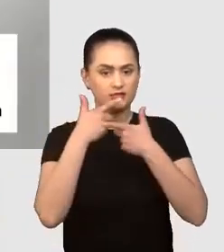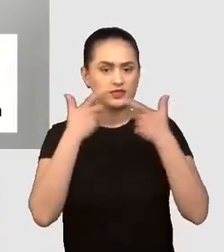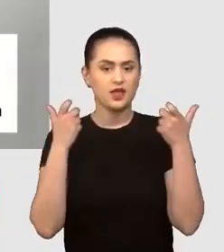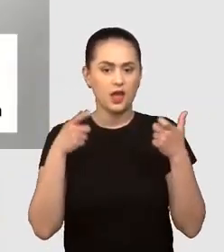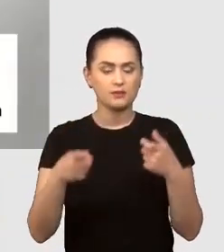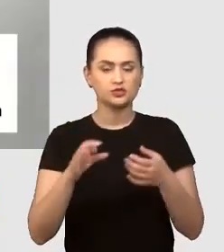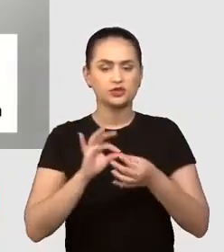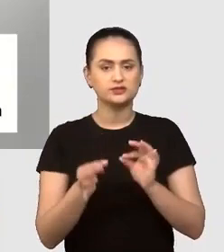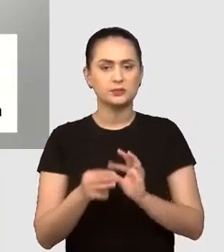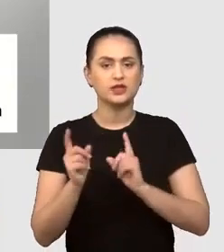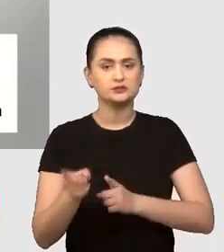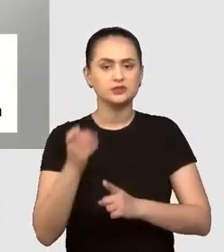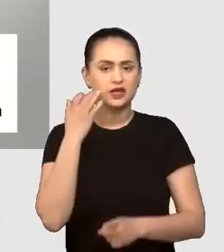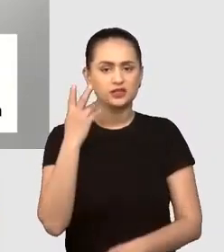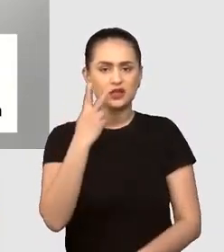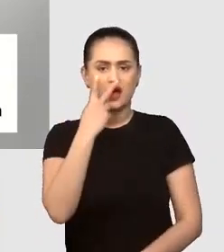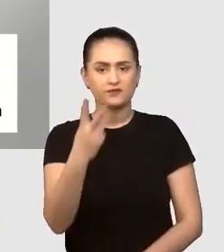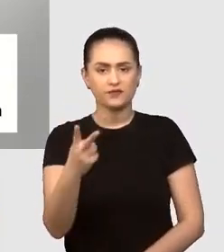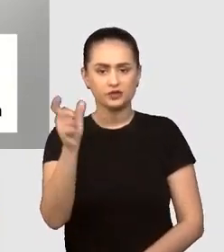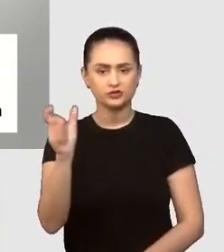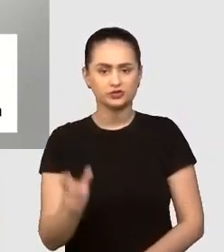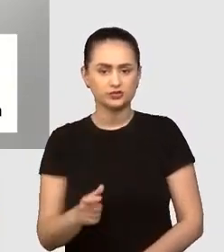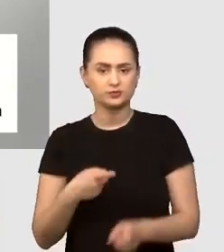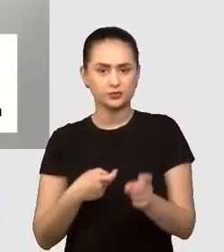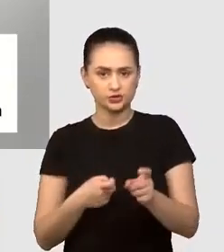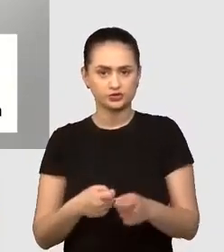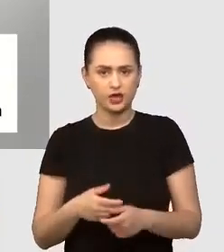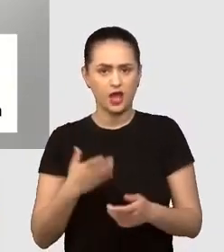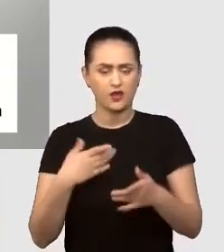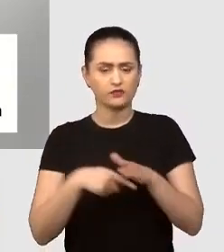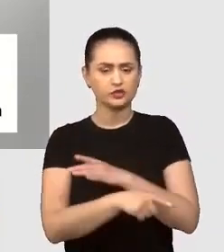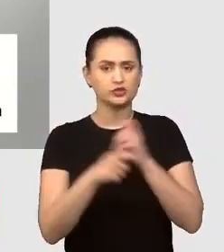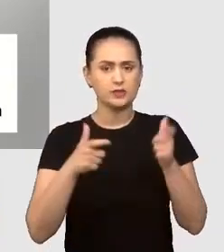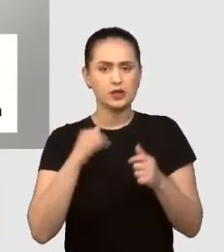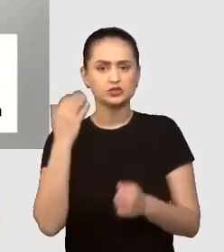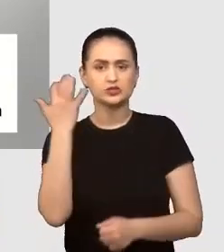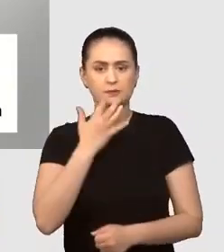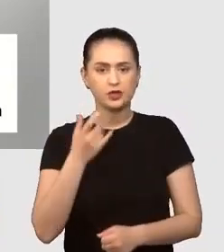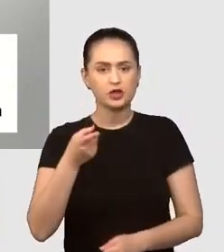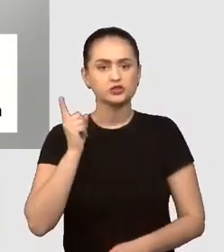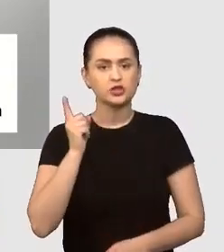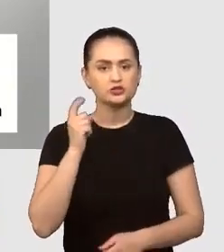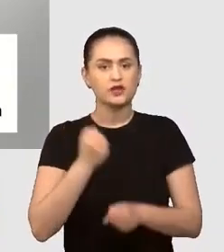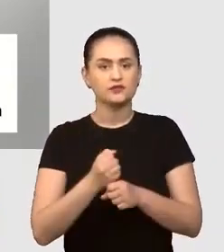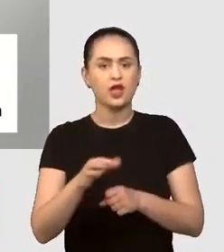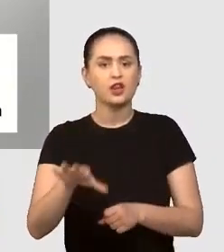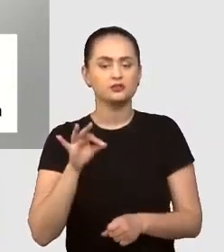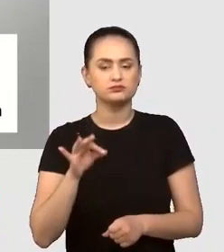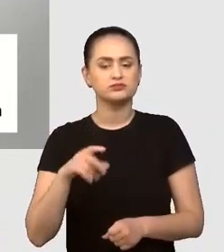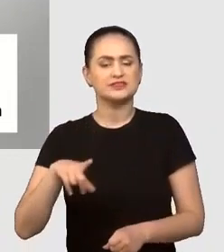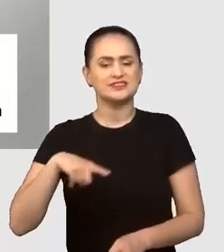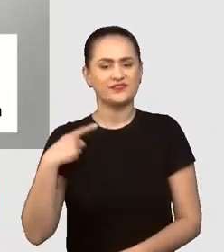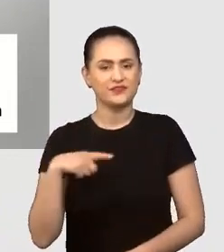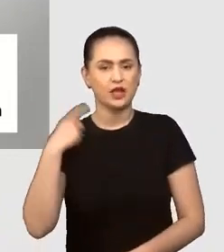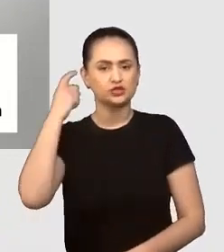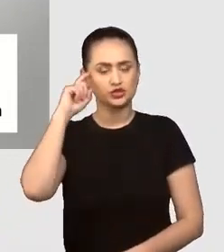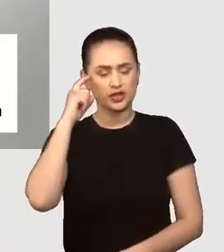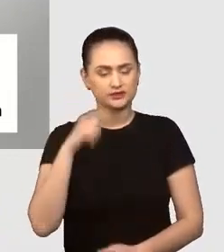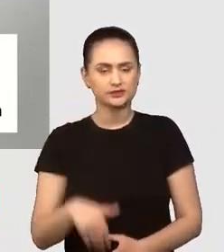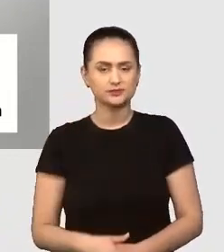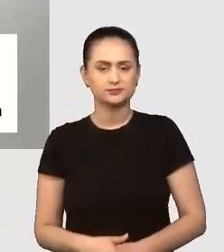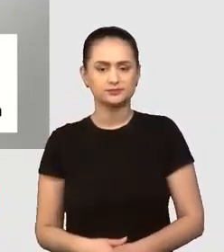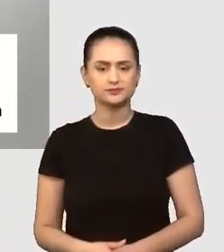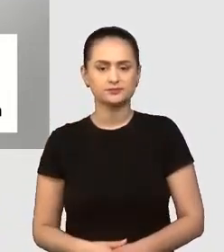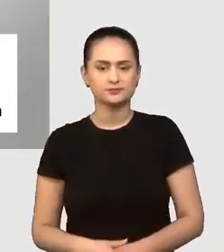Și-a dat seama de realitățile războiului abia când a văzut un maldăr de puști, a fugit în cameră și a început să plângă. Atunci a făcut